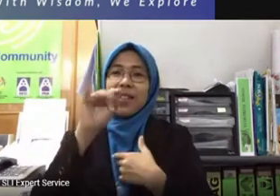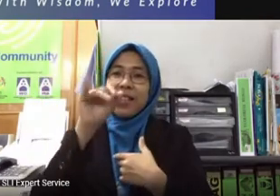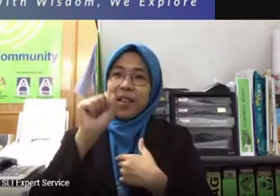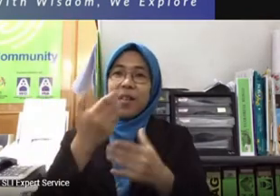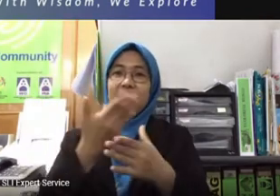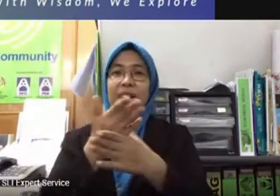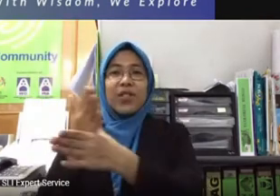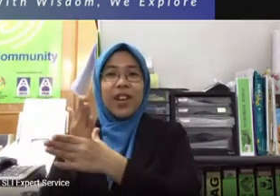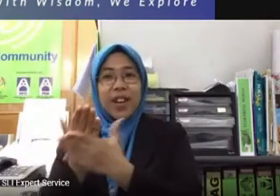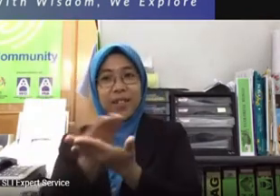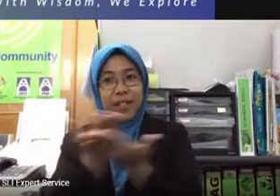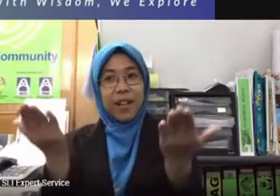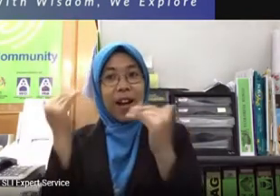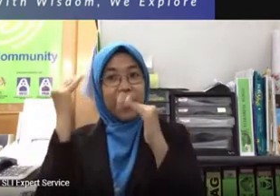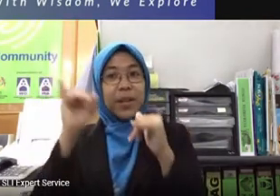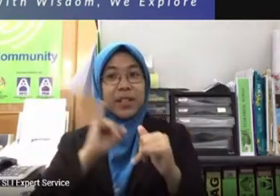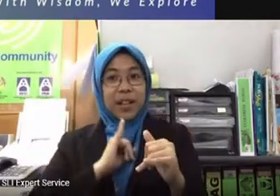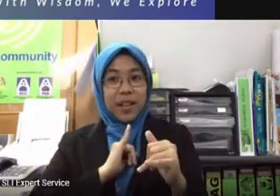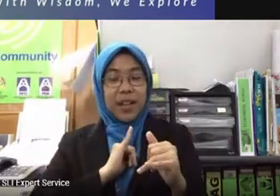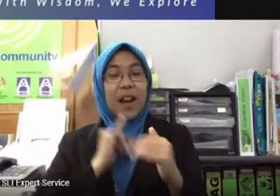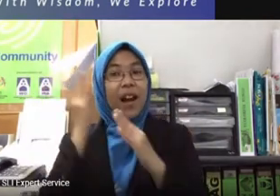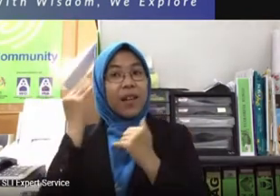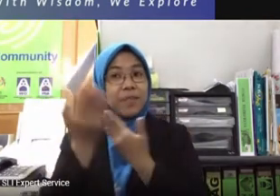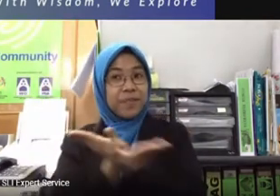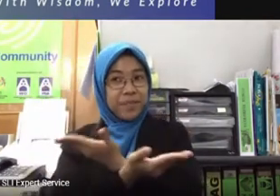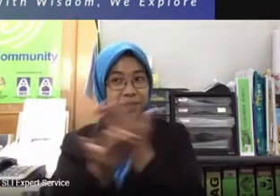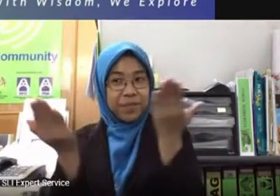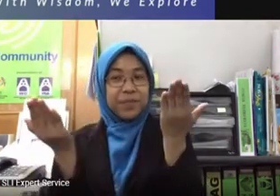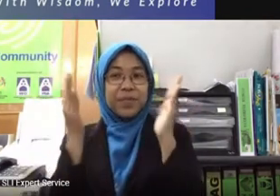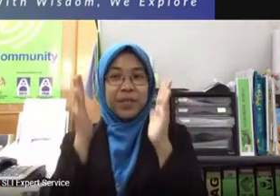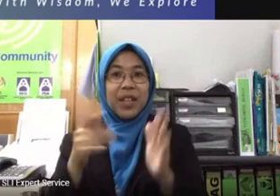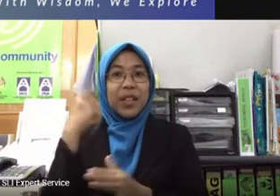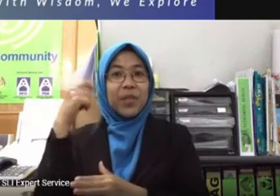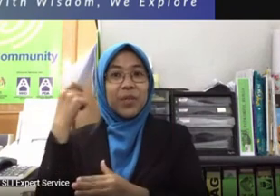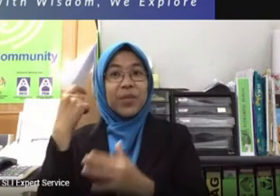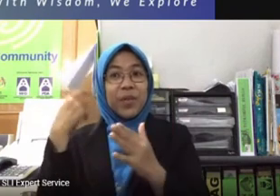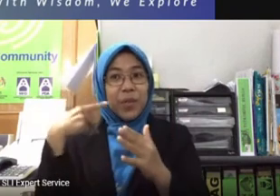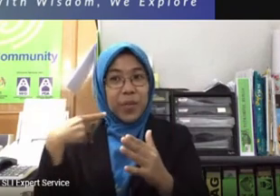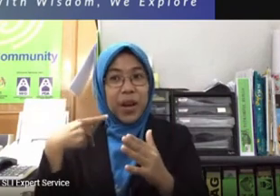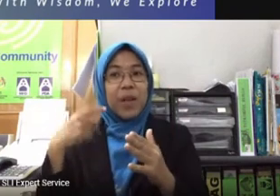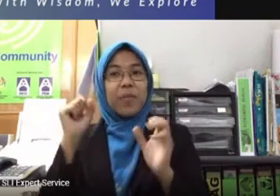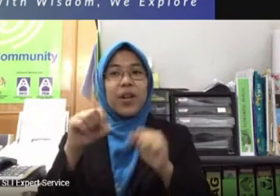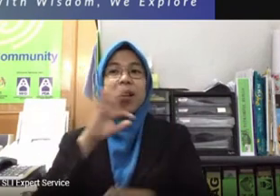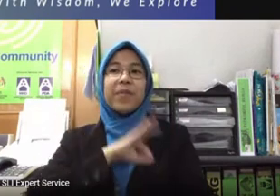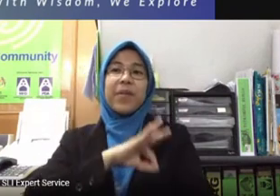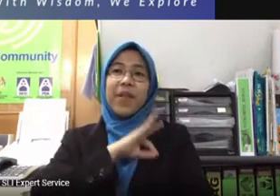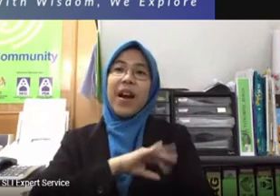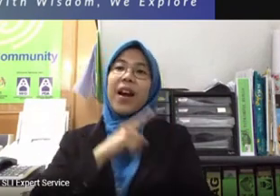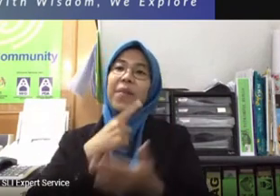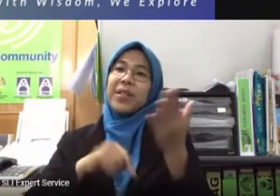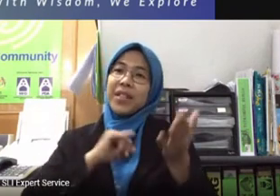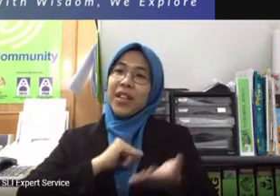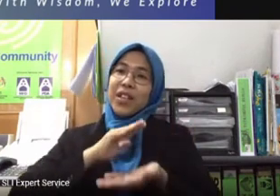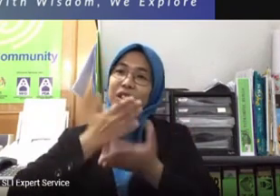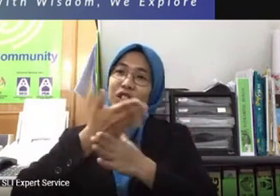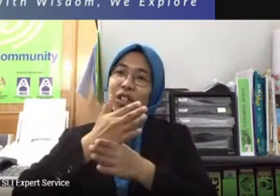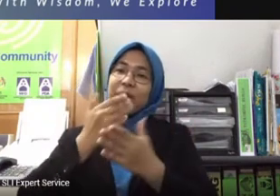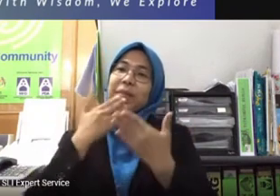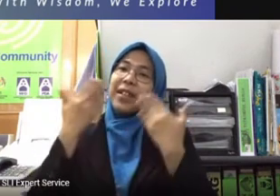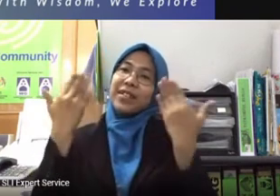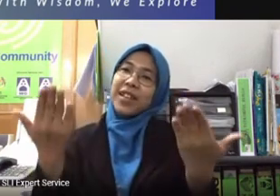Jadi harapan saya semoga tuan-tuan dan puan-puan, penonton-penonton semua dapat memanfaatkan apa yang saya kongsikan. Sekian, terima